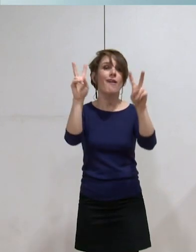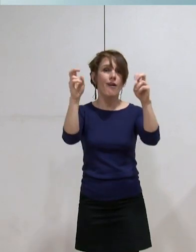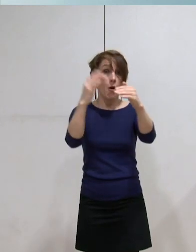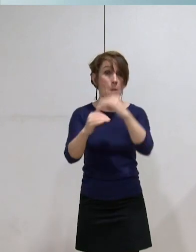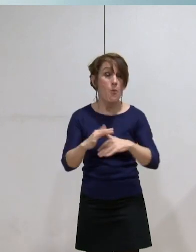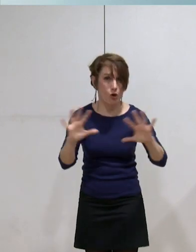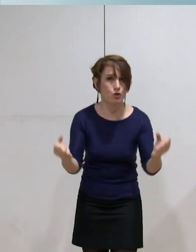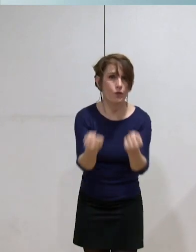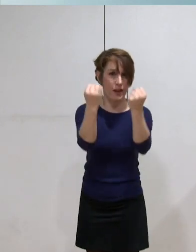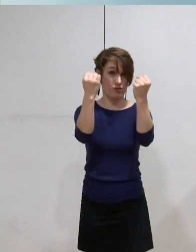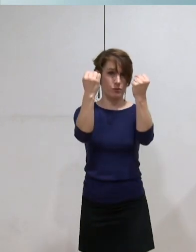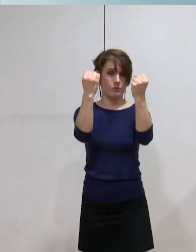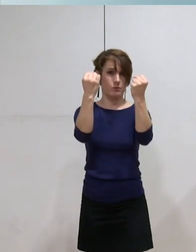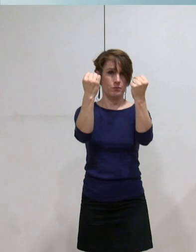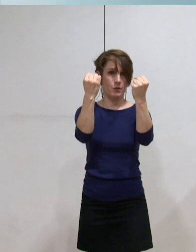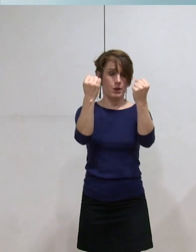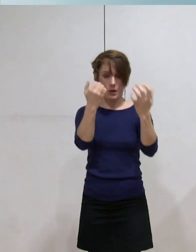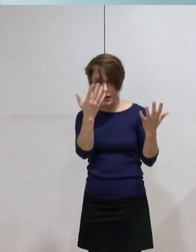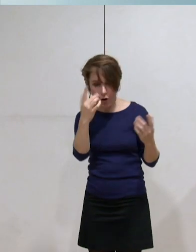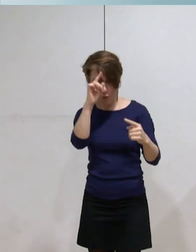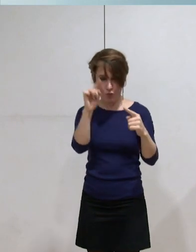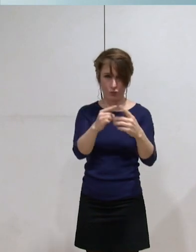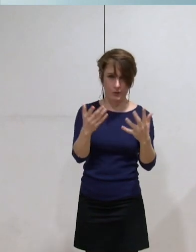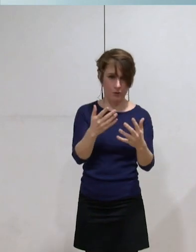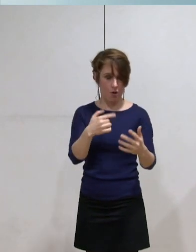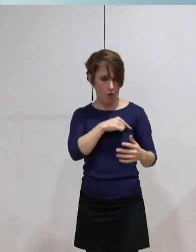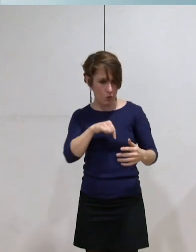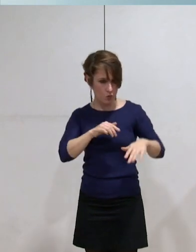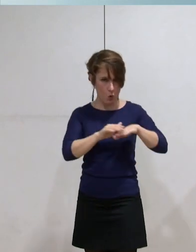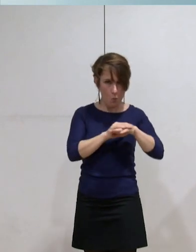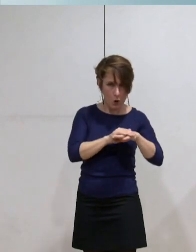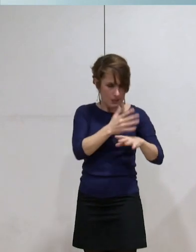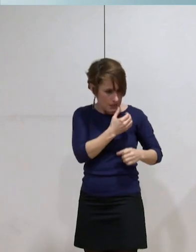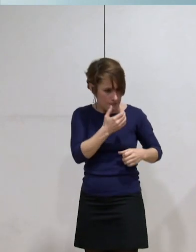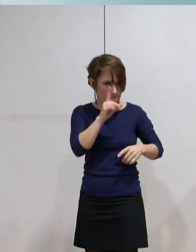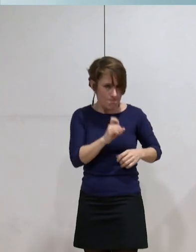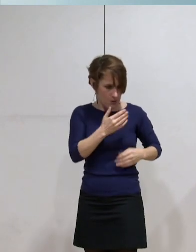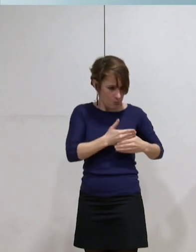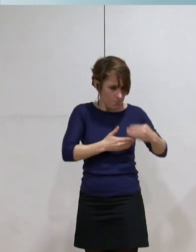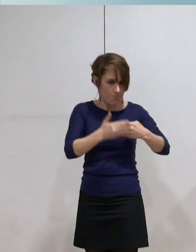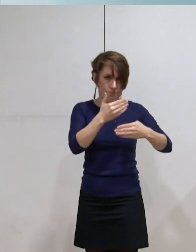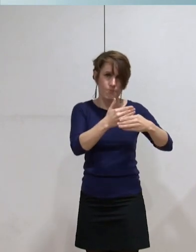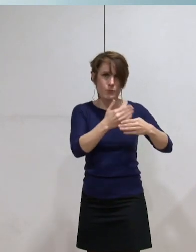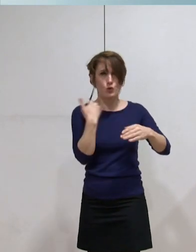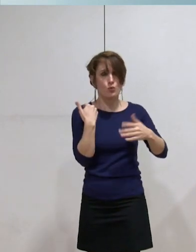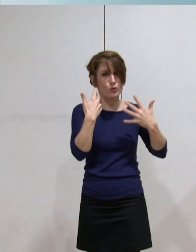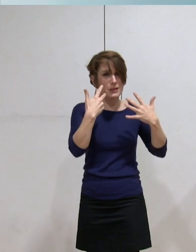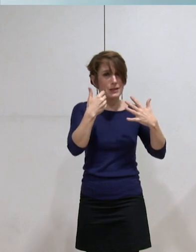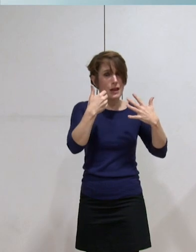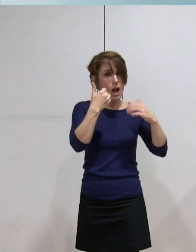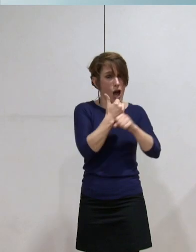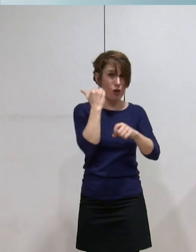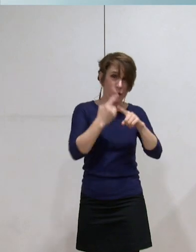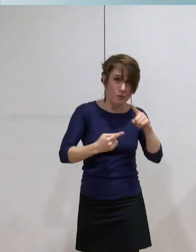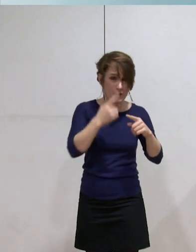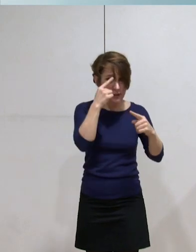transformer les essais de mettre en œuvre les politiques structurantes que nous avons engagé depuis 18 mois dans le plan école dans la ville apaisée dans l'accès